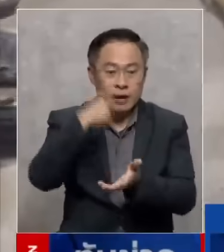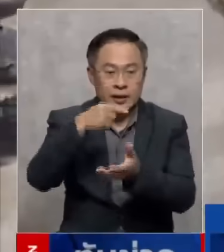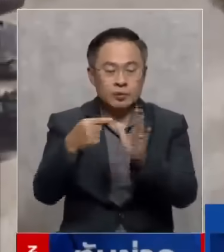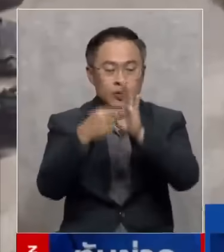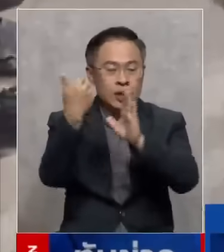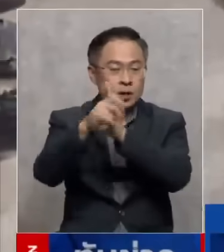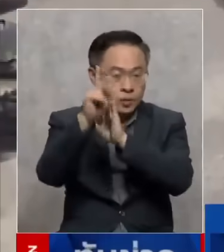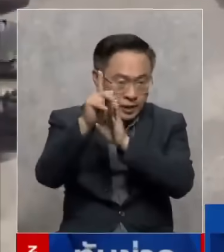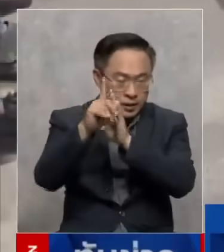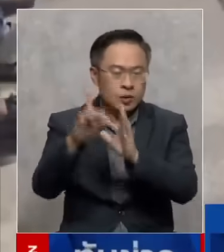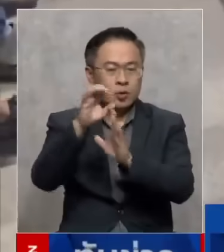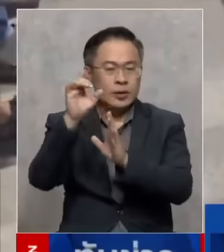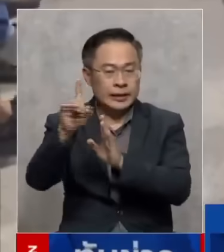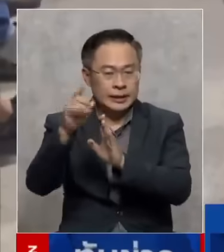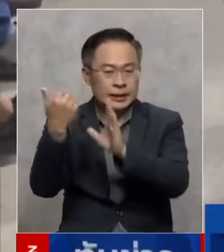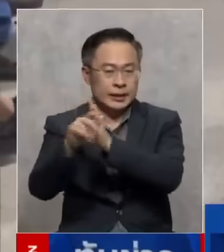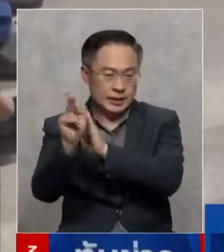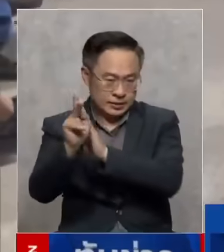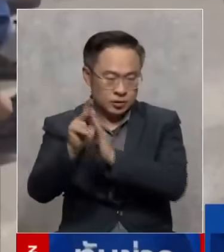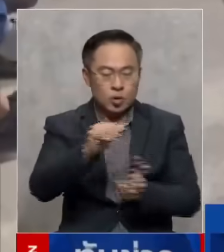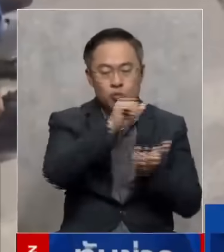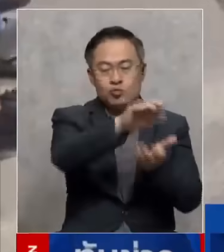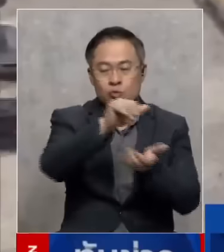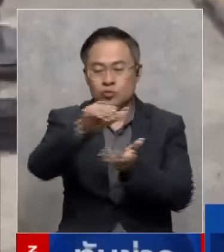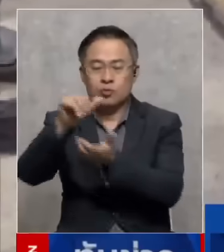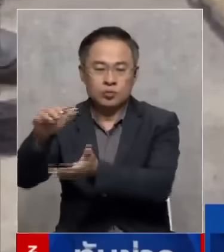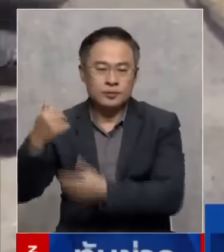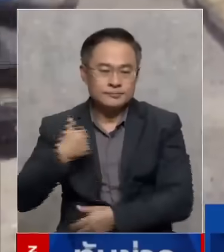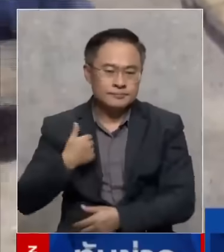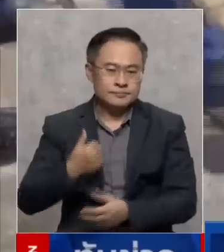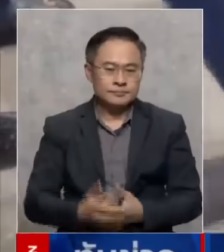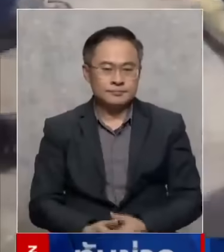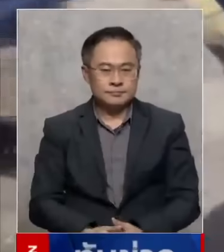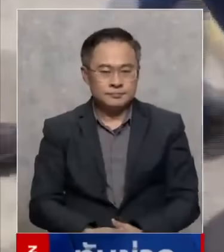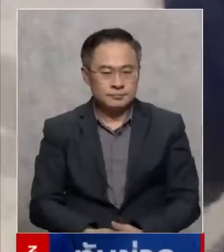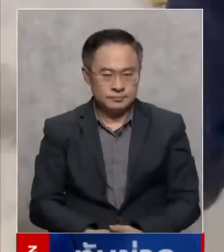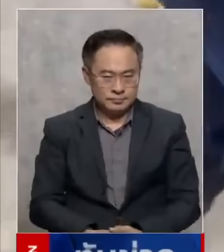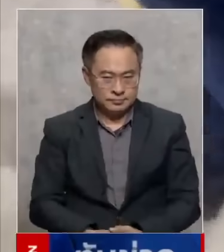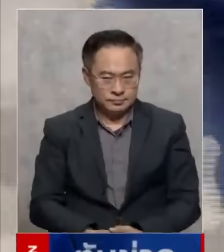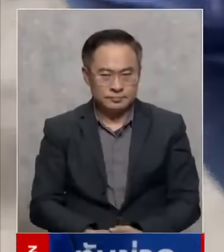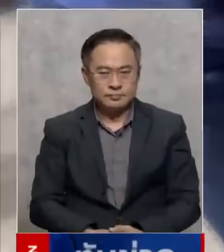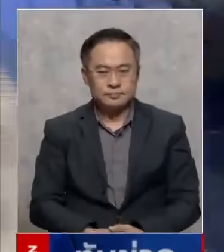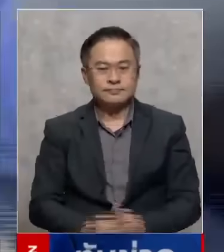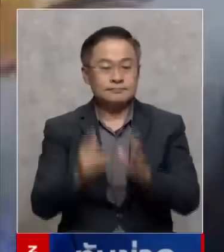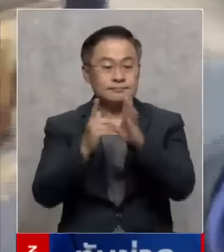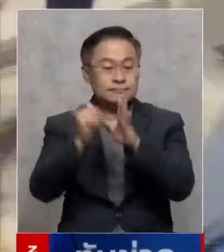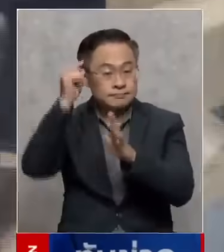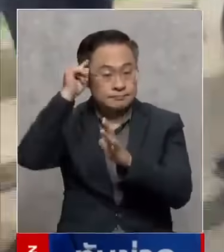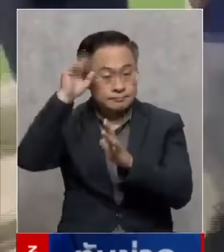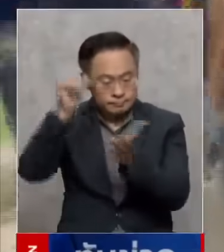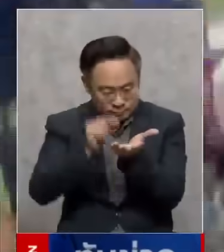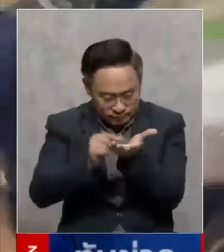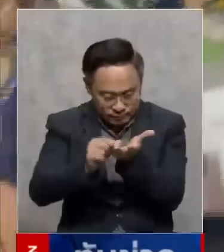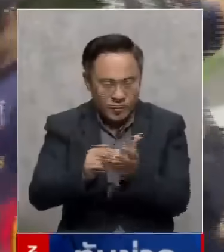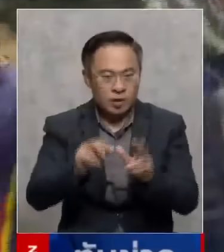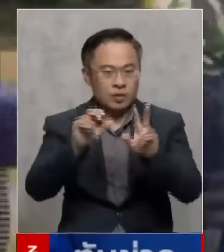ร้อยเอ็ดแล้วก็กาฬสินธุ์เป็นต้นนี่แสบจริงๆเลยนะครับ 2แสนเม็ดเออที